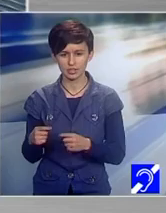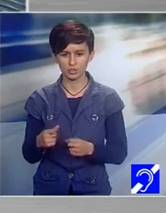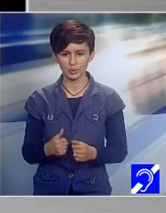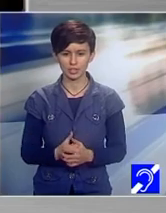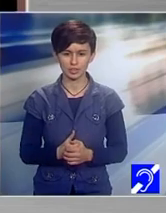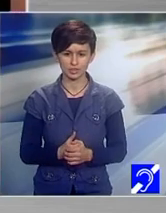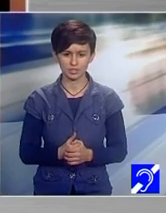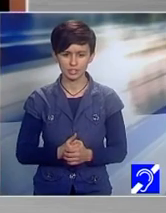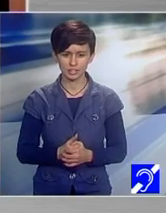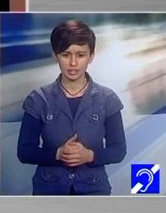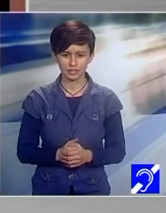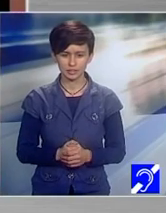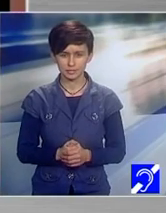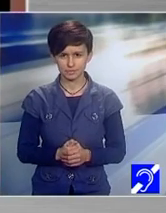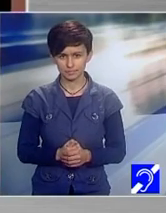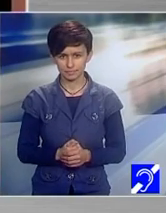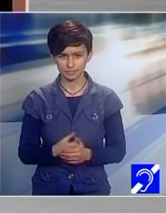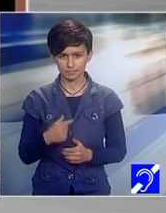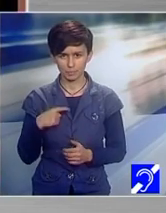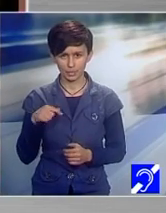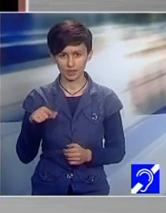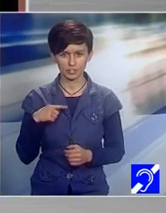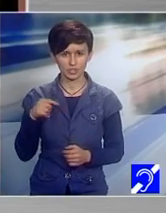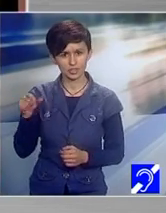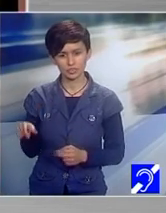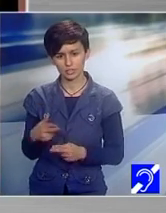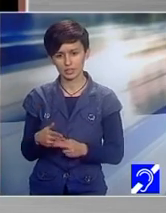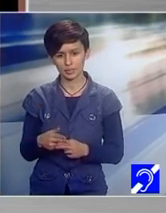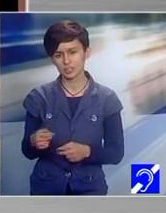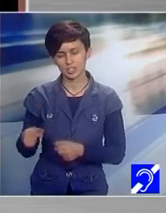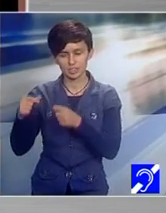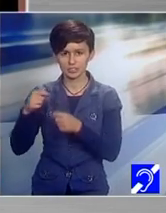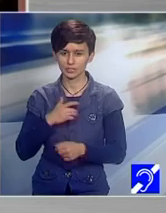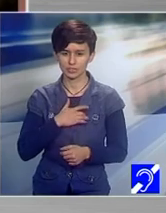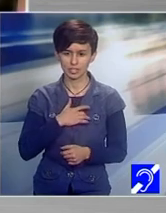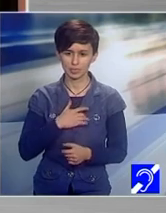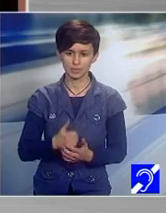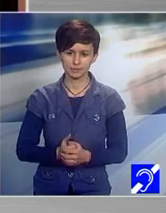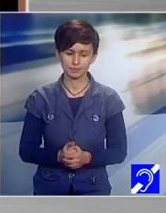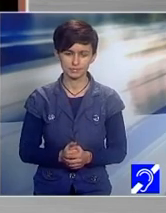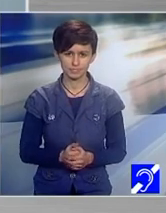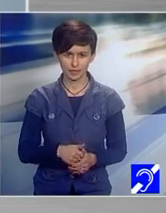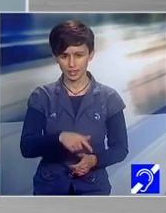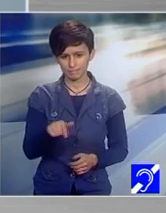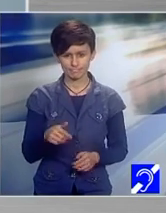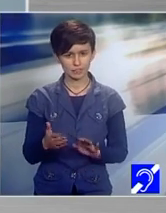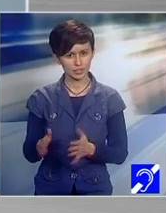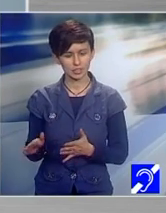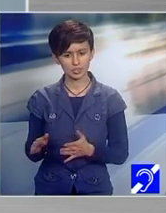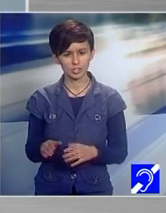pauză să nu... De pacient al Institutului, da, Inimii. Da. Bun, începem cu